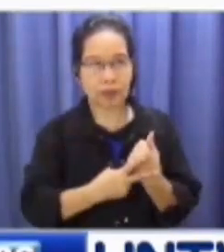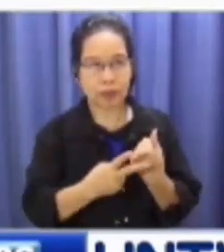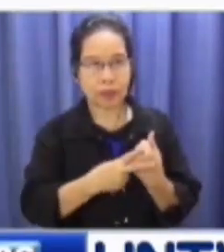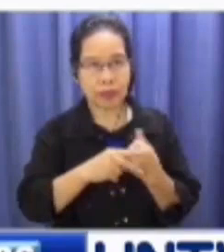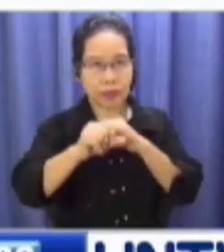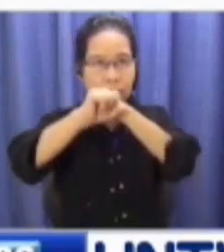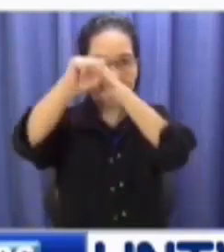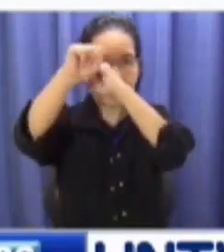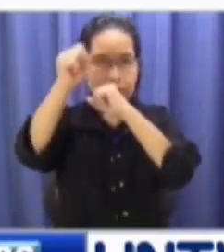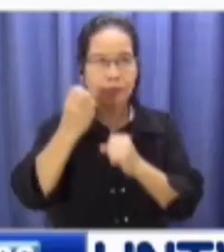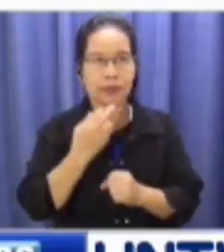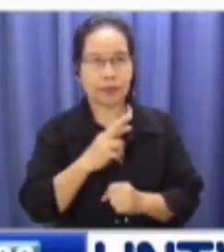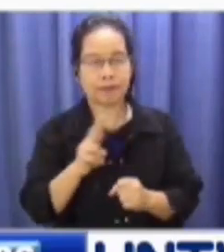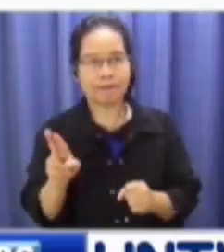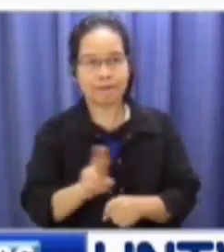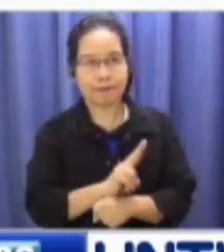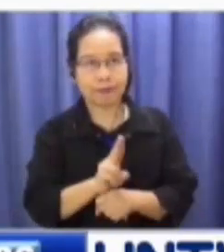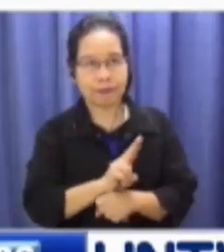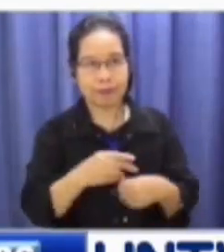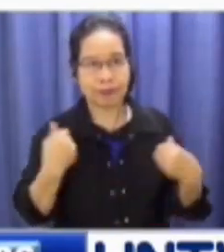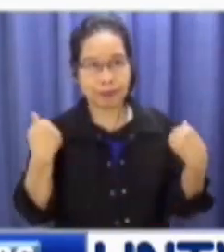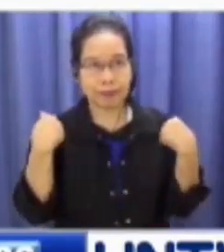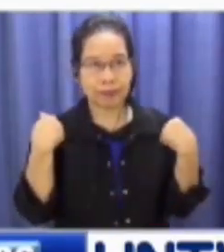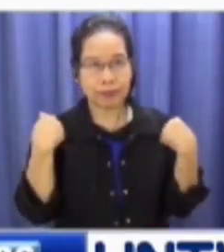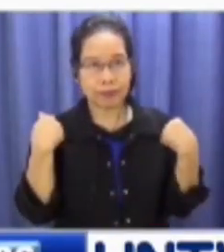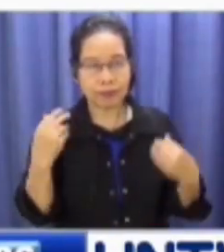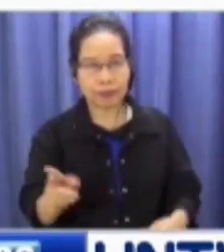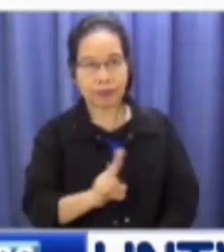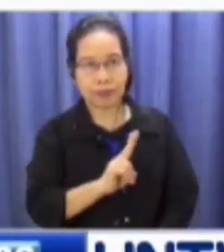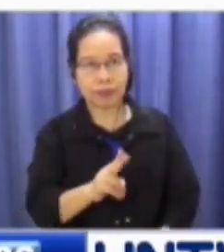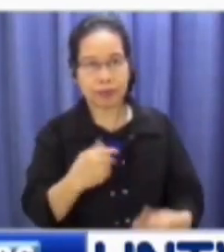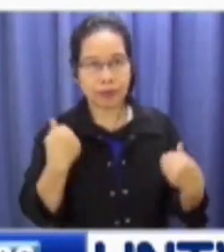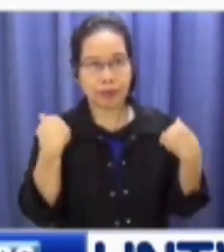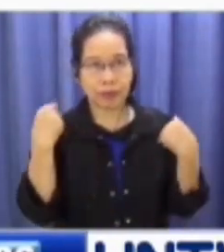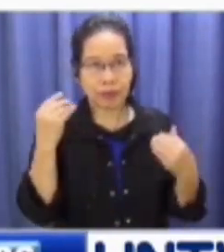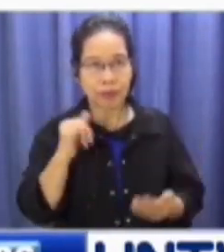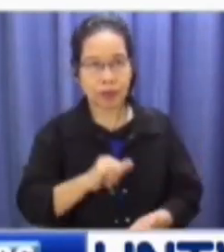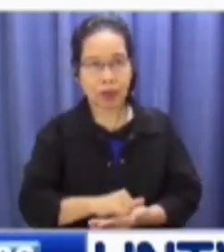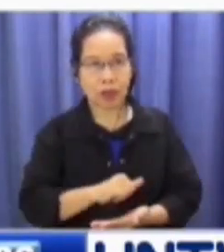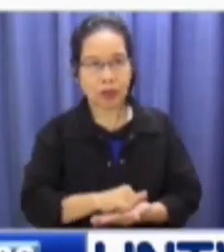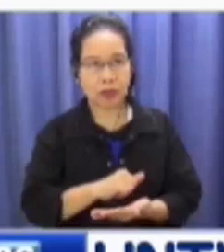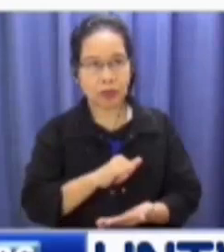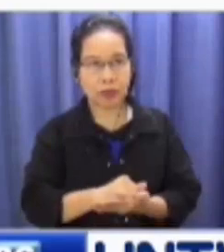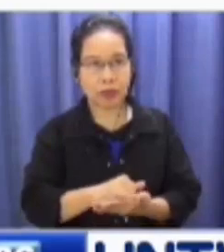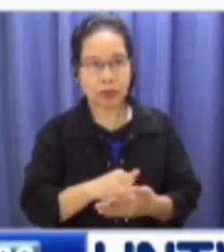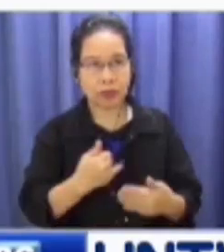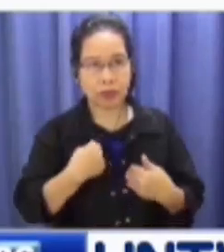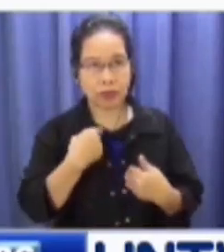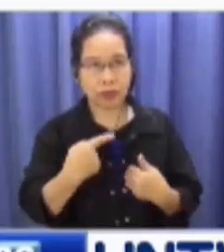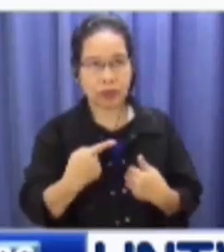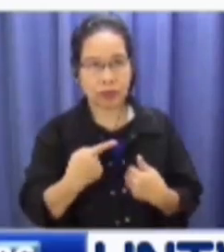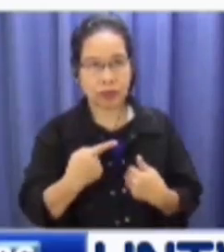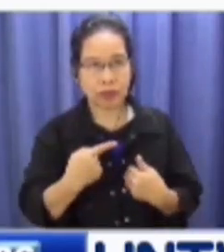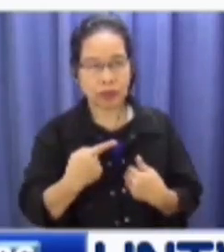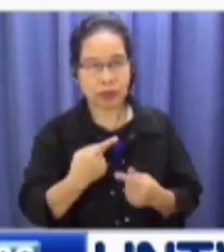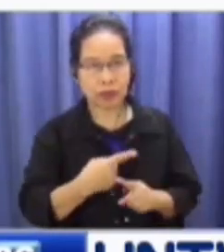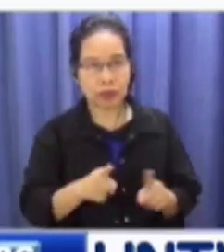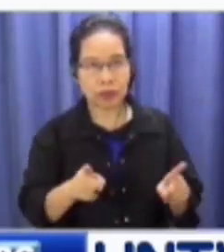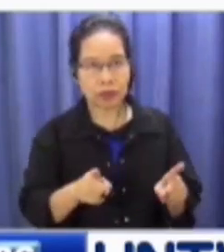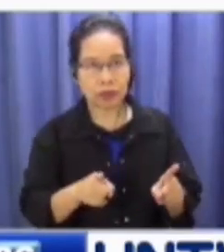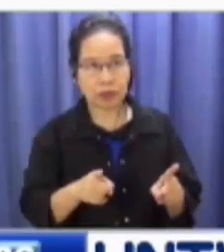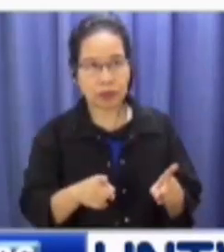mas magandang gamitin kung meron, no? And yun po ang akin pong sinabi. Kaya lang ang lumabas